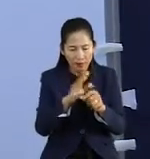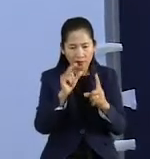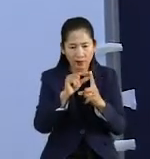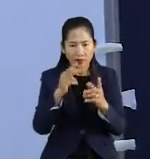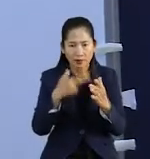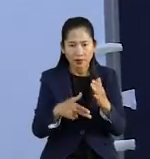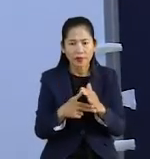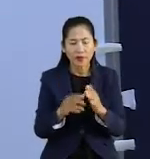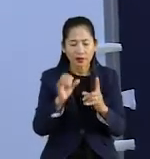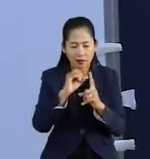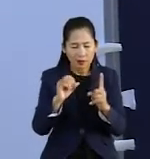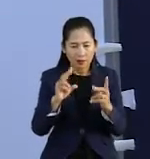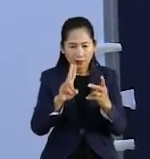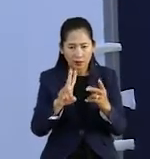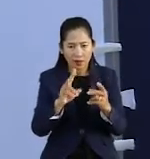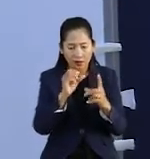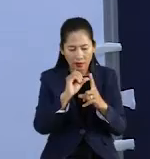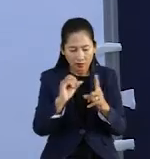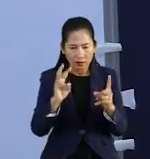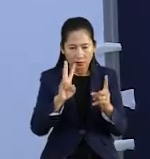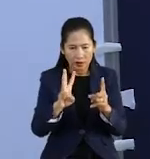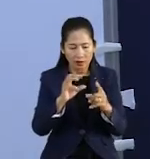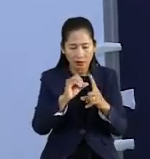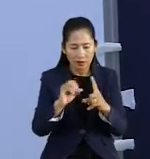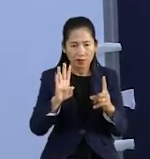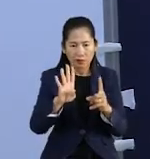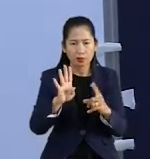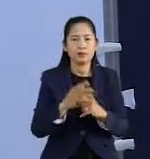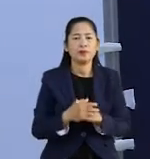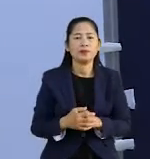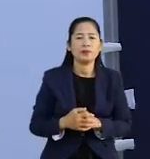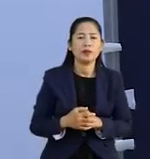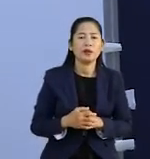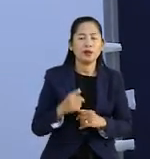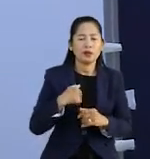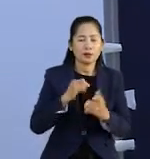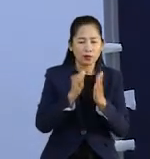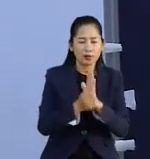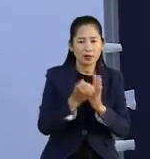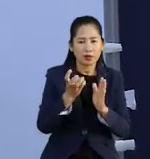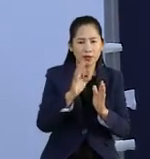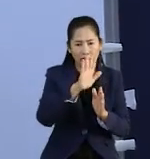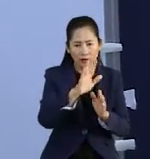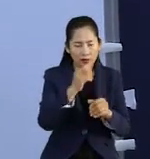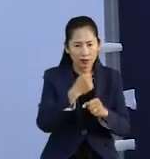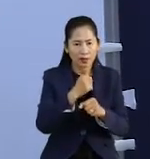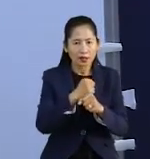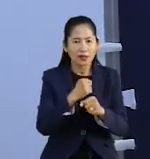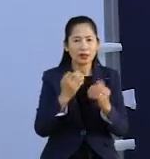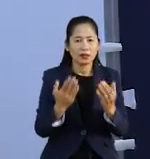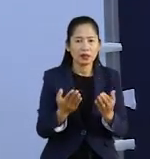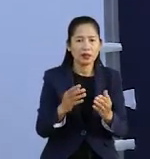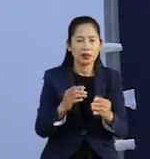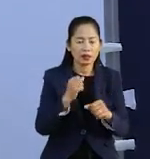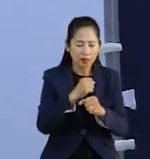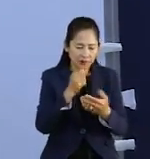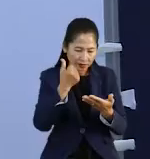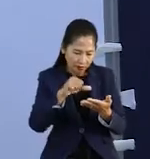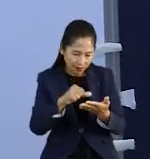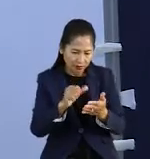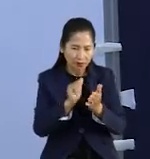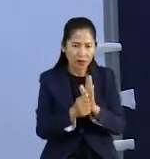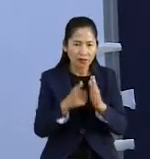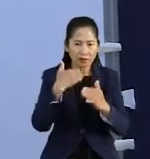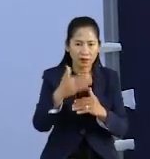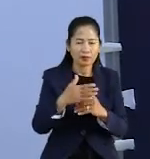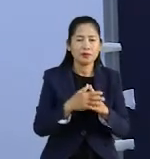ไว้ละบาตีปีละบาตีใบนั่งละบาตีบุญลูกครูตกไปบันเตก้นเถื่อแก่การนี่ยังนั่งเตรียมตัวนั่งไป